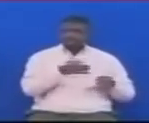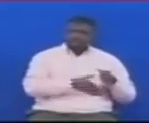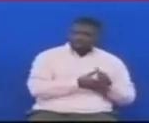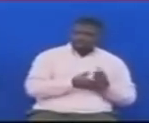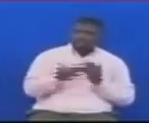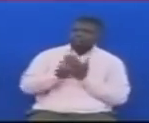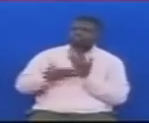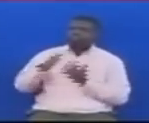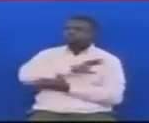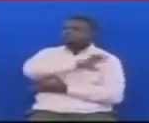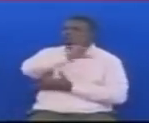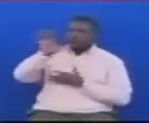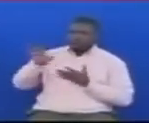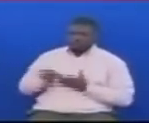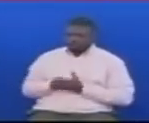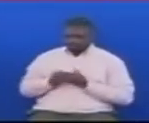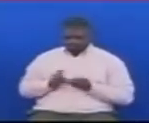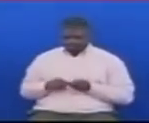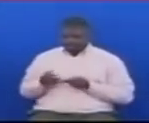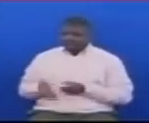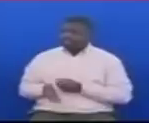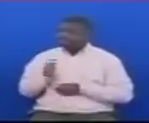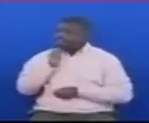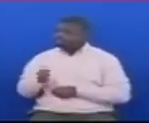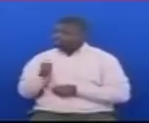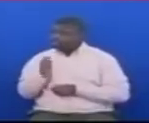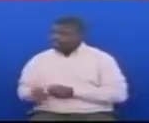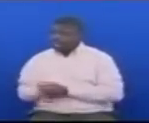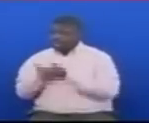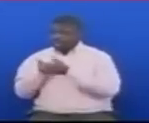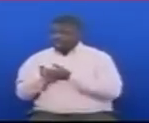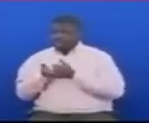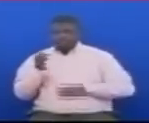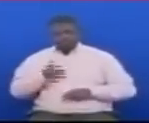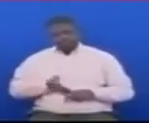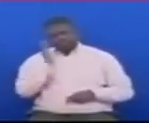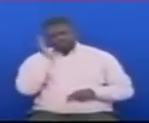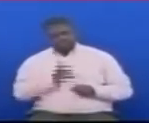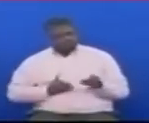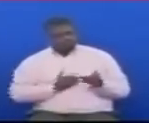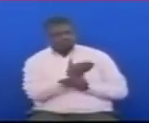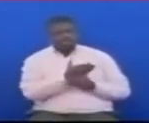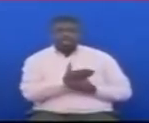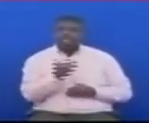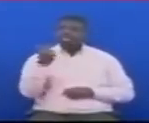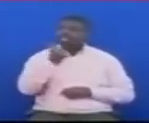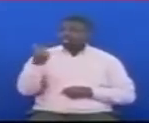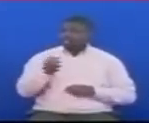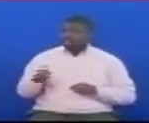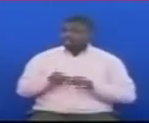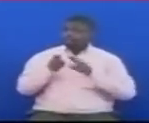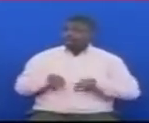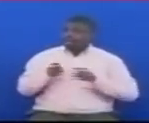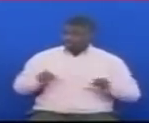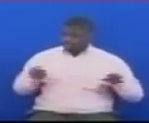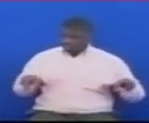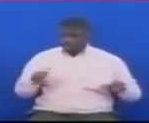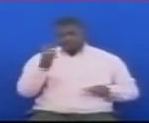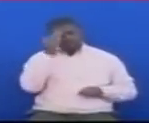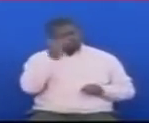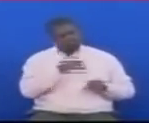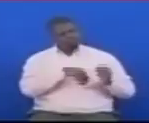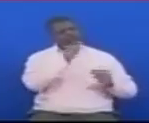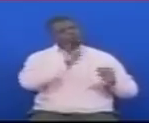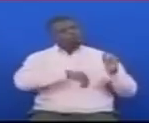nzima. Mheshimiwa naibu spika, serikali kupitia mahakama ya Tanzania inafahamu tatizo la uchakavu wa majengo mengi ya